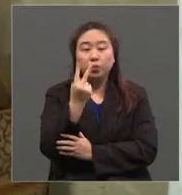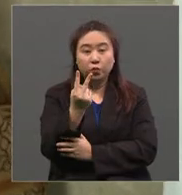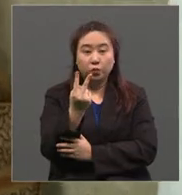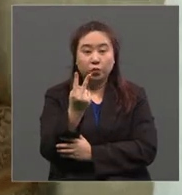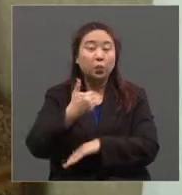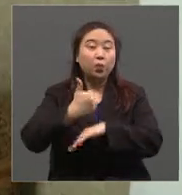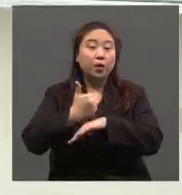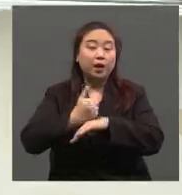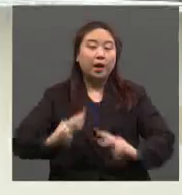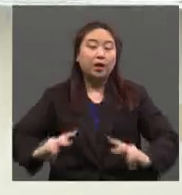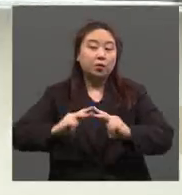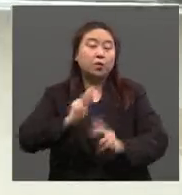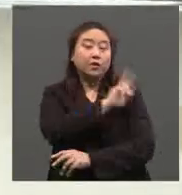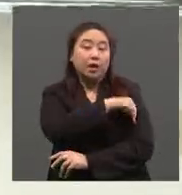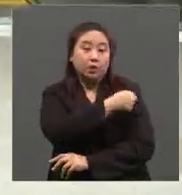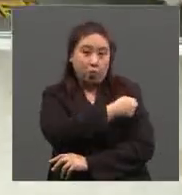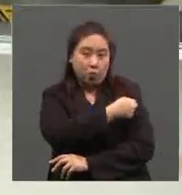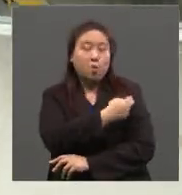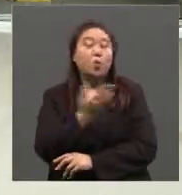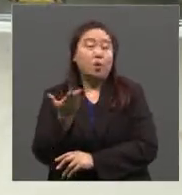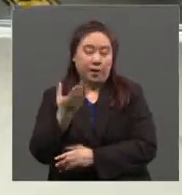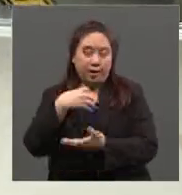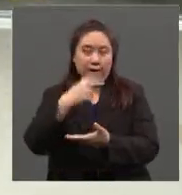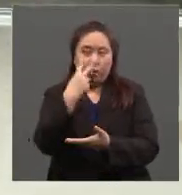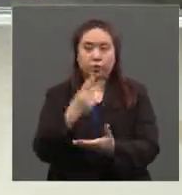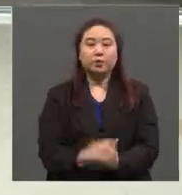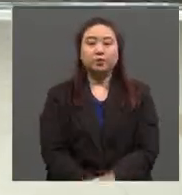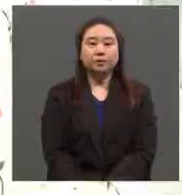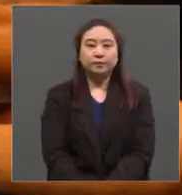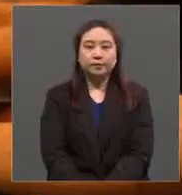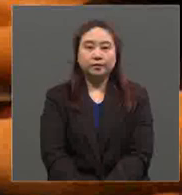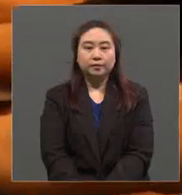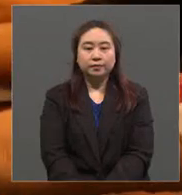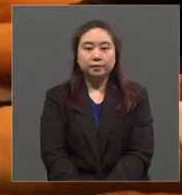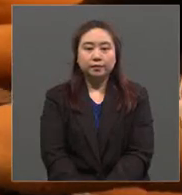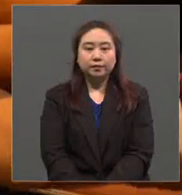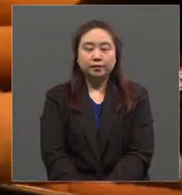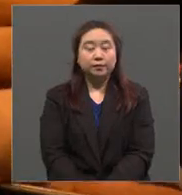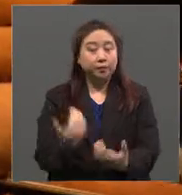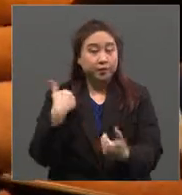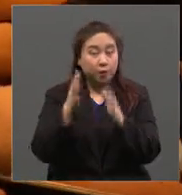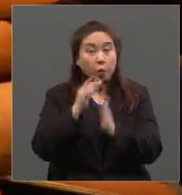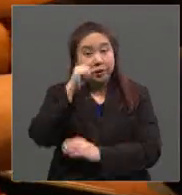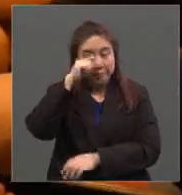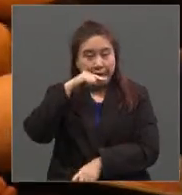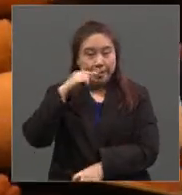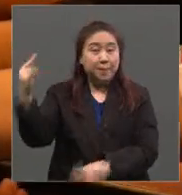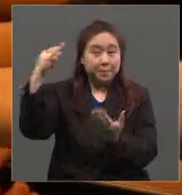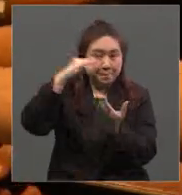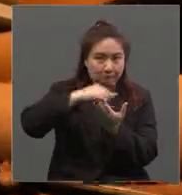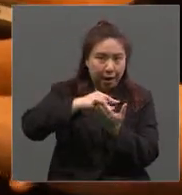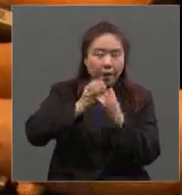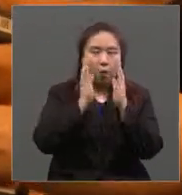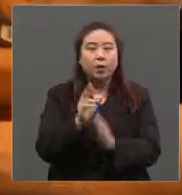างปลัดกระทรวงสาธารณสุขแล้วก็อธิบดีกรมควบคุมโรคครับ นะครับก็มีคนไทยกลับมาเนี่ย